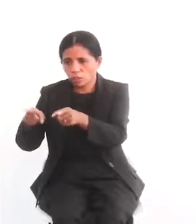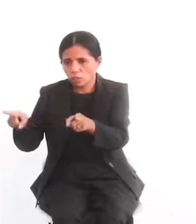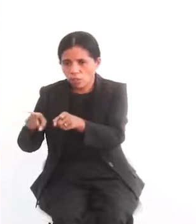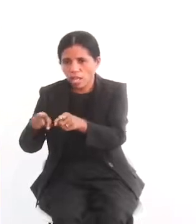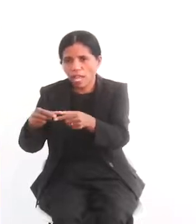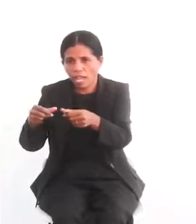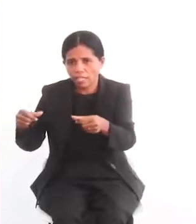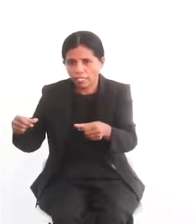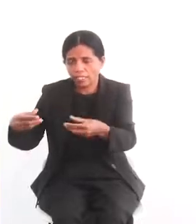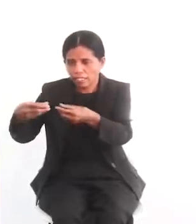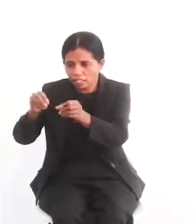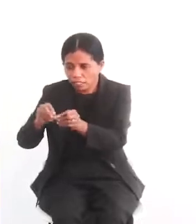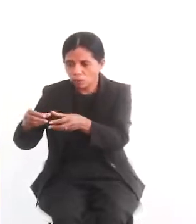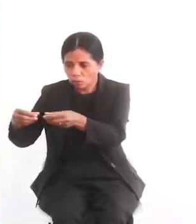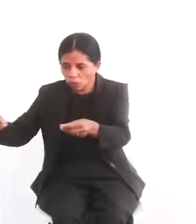Dua.